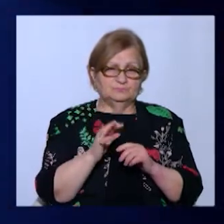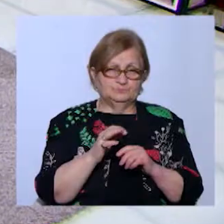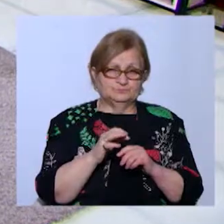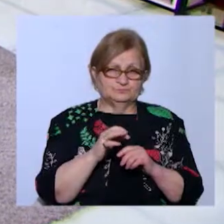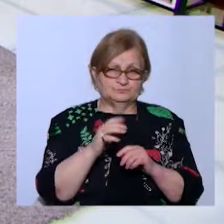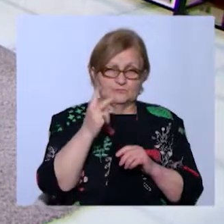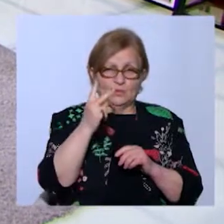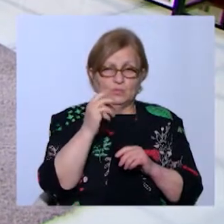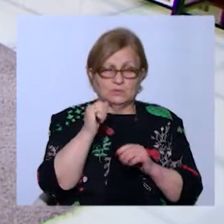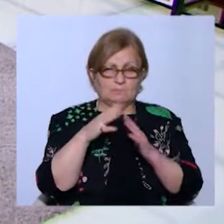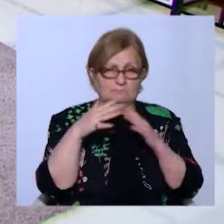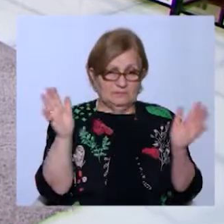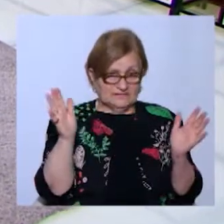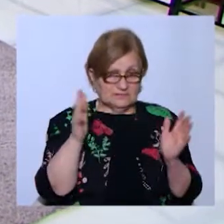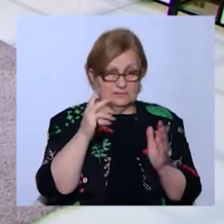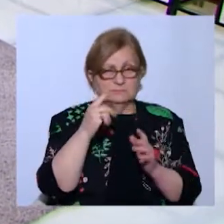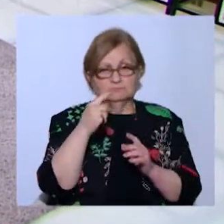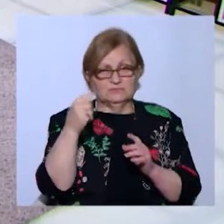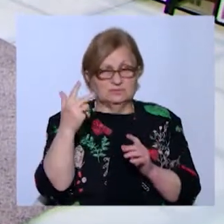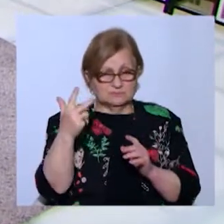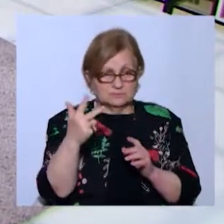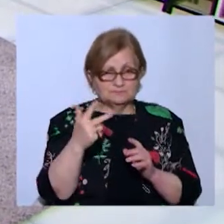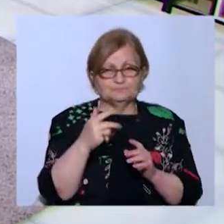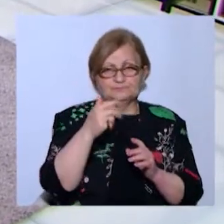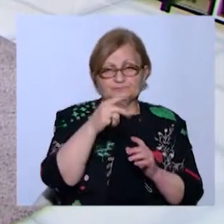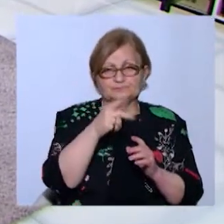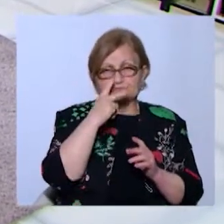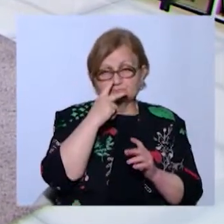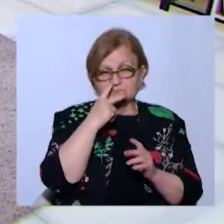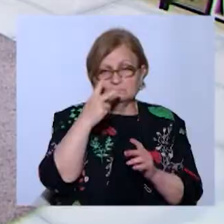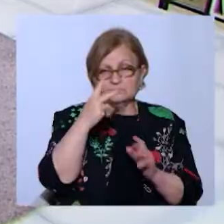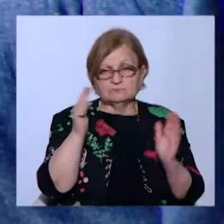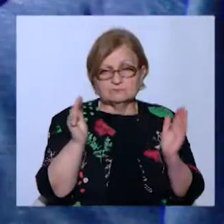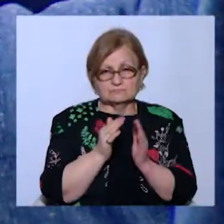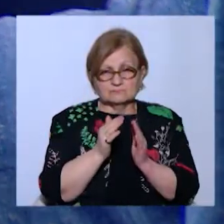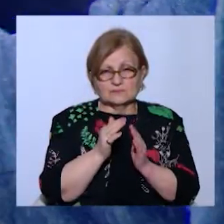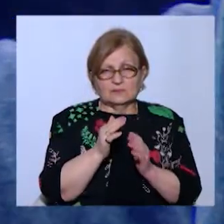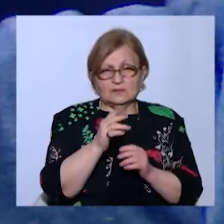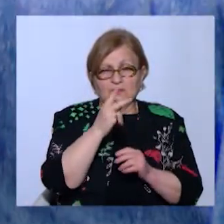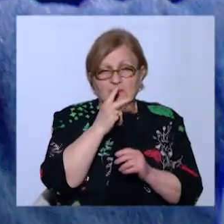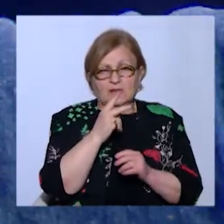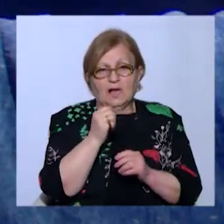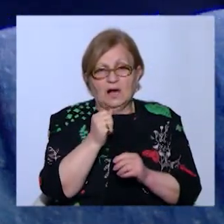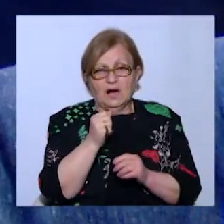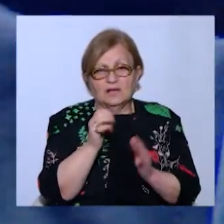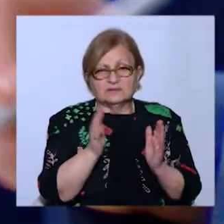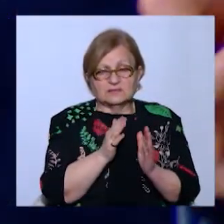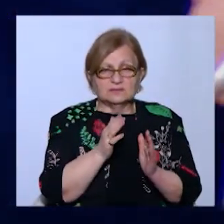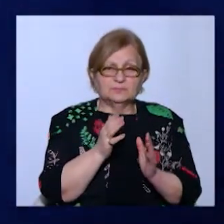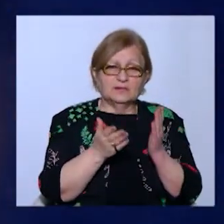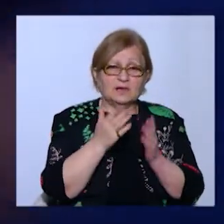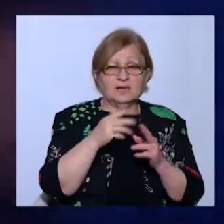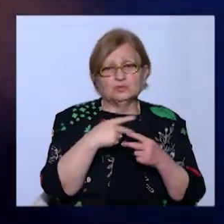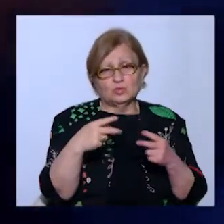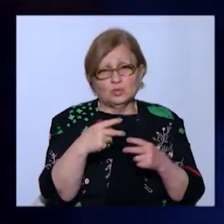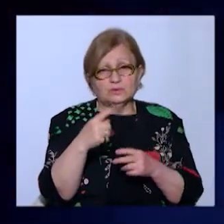2a მეტია მინუს 3-ზე, ანუ a მეტია მინუს 3-მეორედზე, 2a ნაკლებია ანტოლი 1-ზე, ანუ a ნაკლებია ანტოლი მინუს